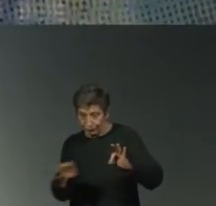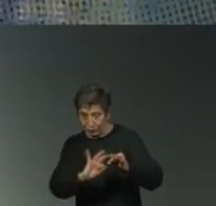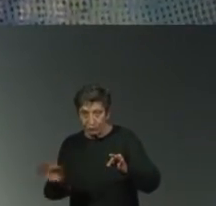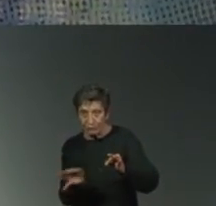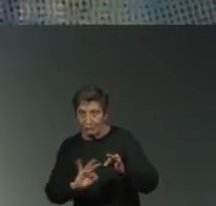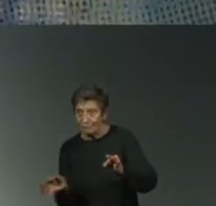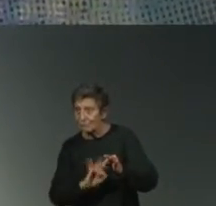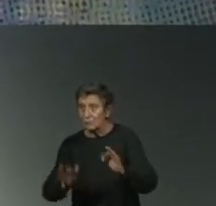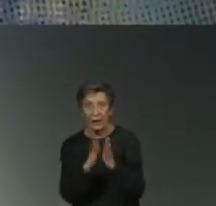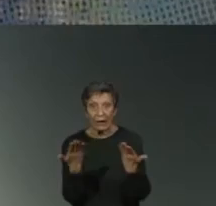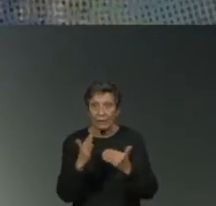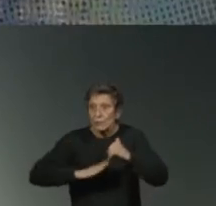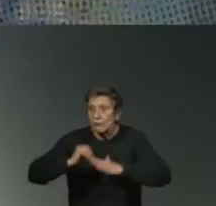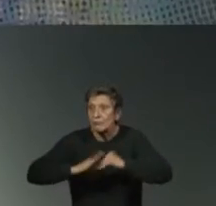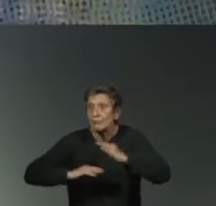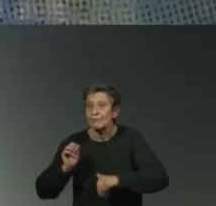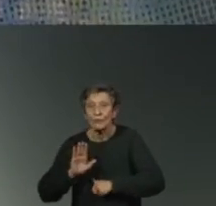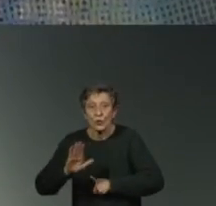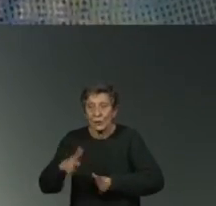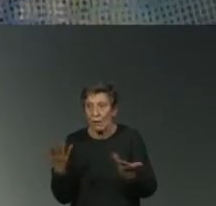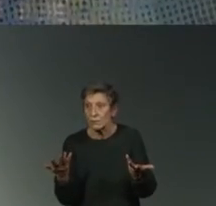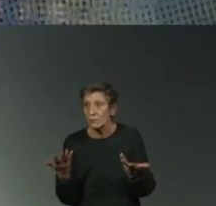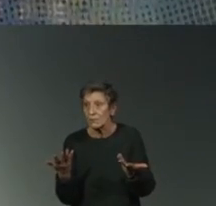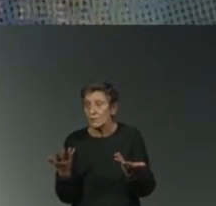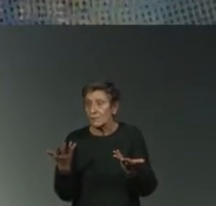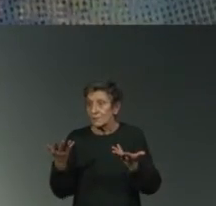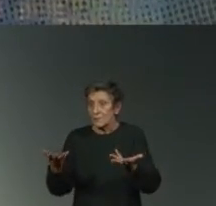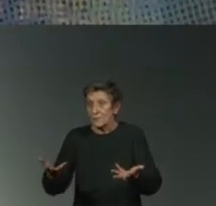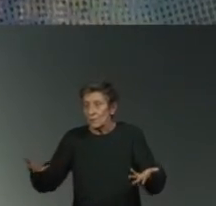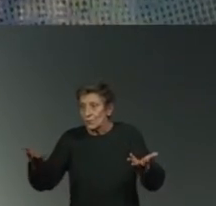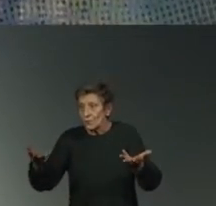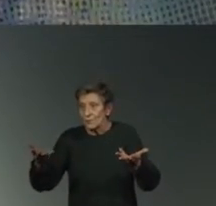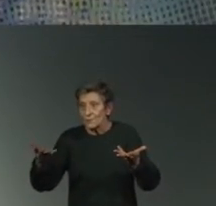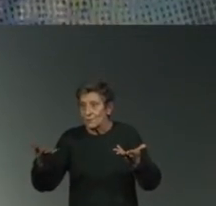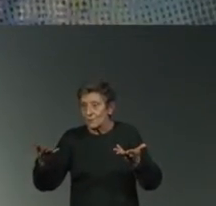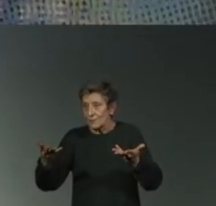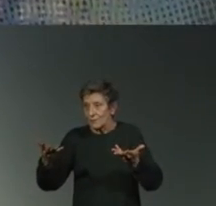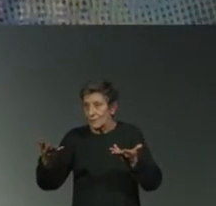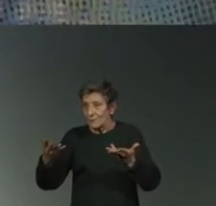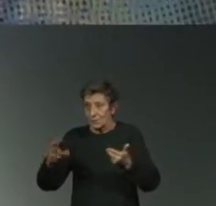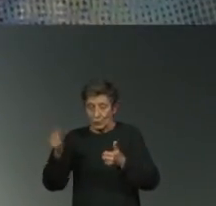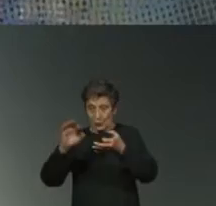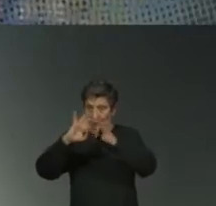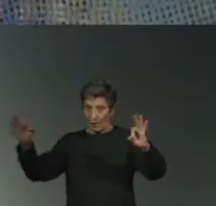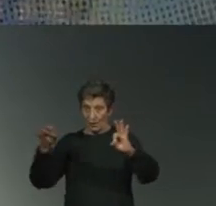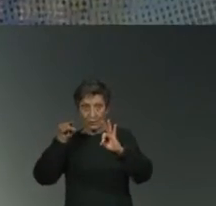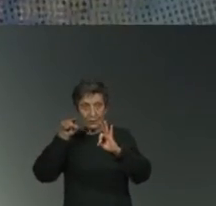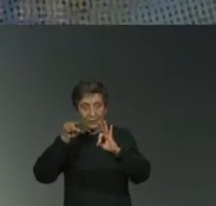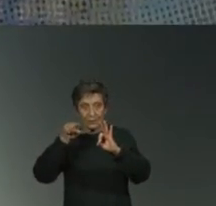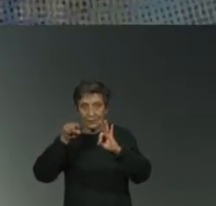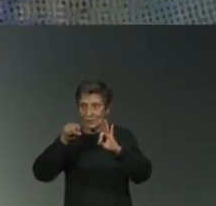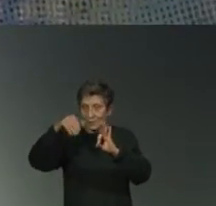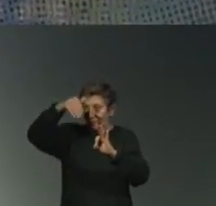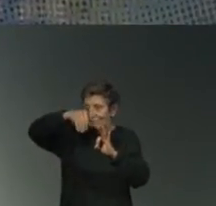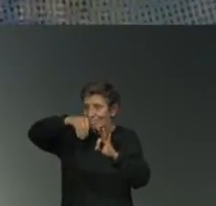cette façon-là, en révélant d'une certaine façon ce que cette première phrase contenait comme